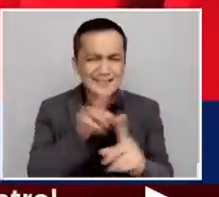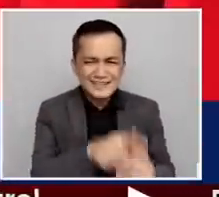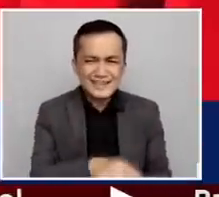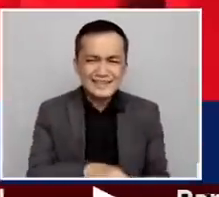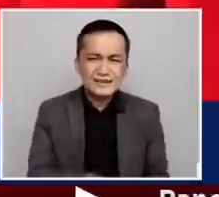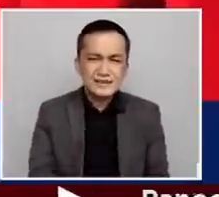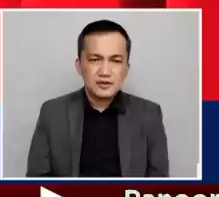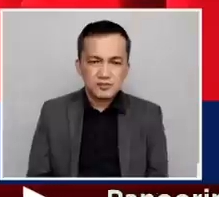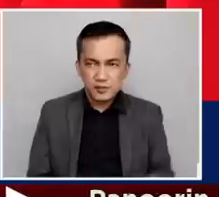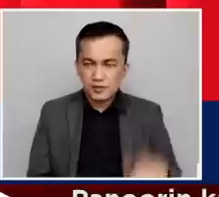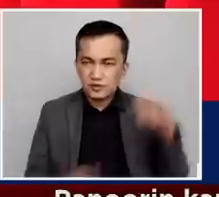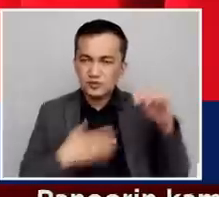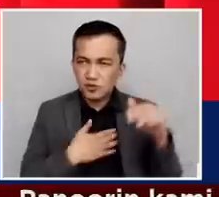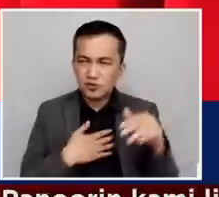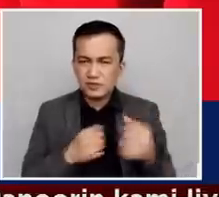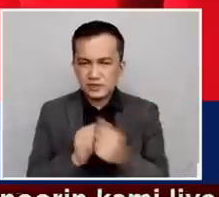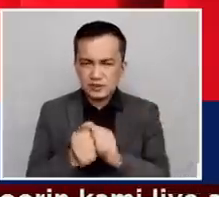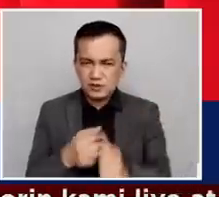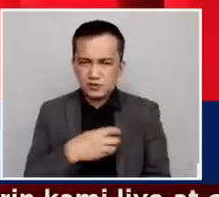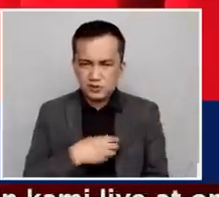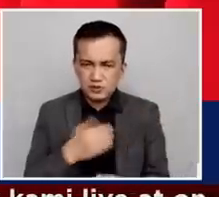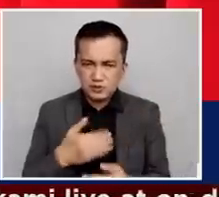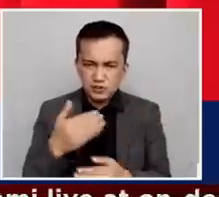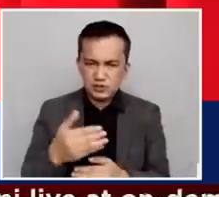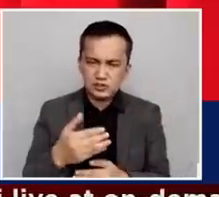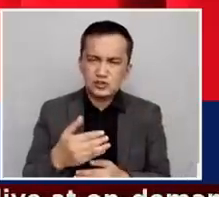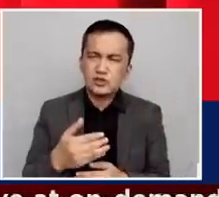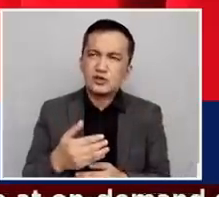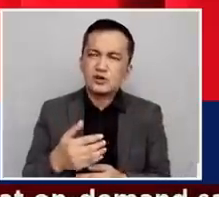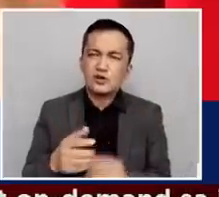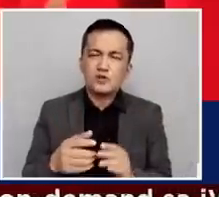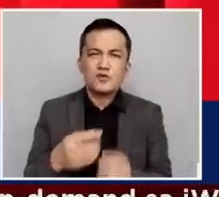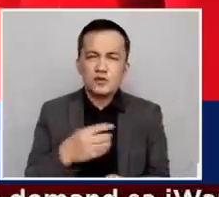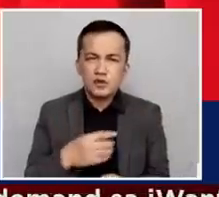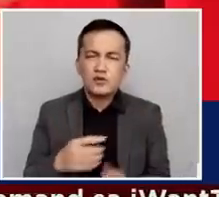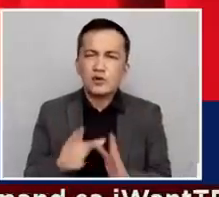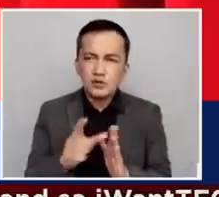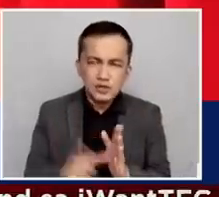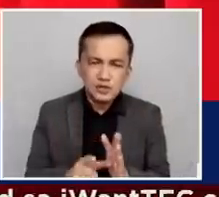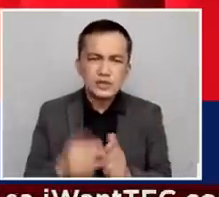mula sa police, next year, lawyer, next year, nurse. Ako